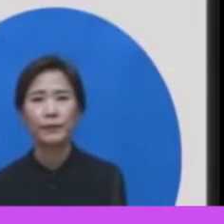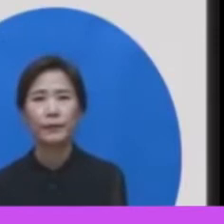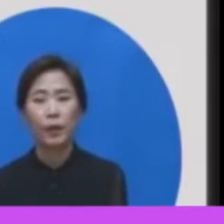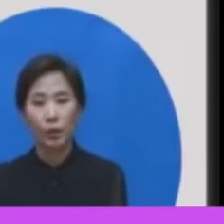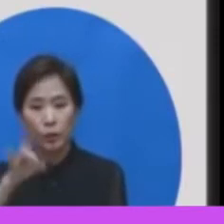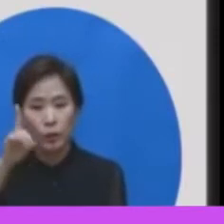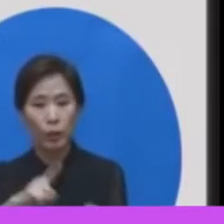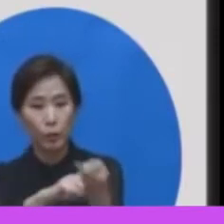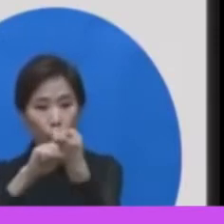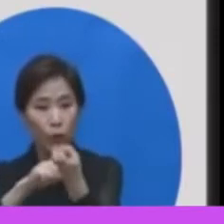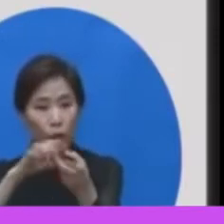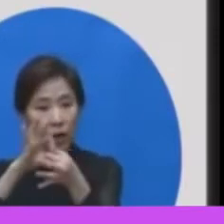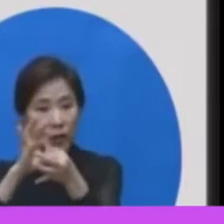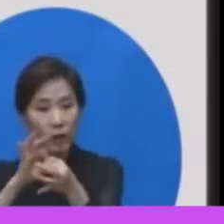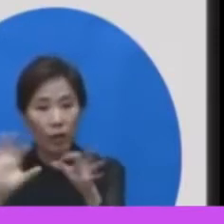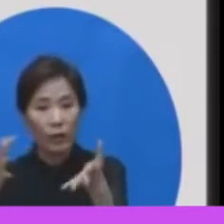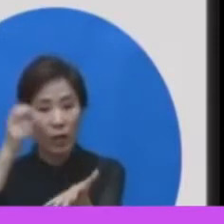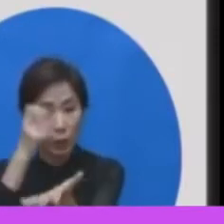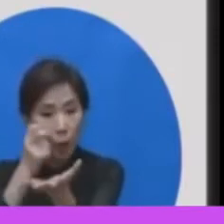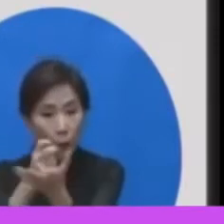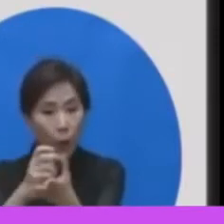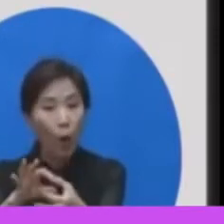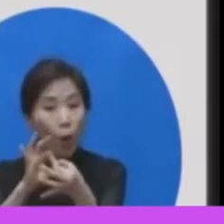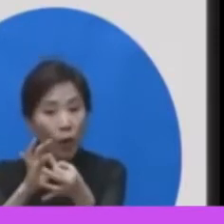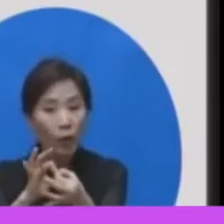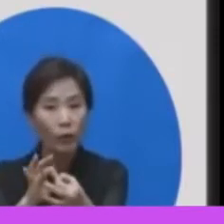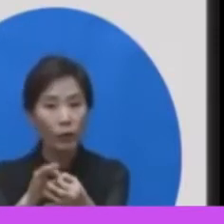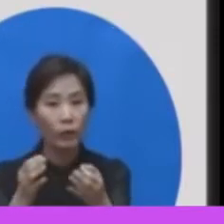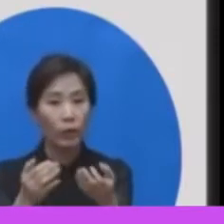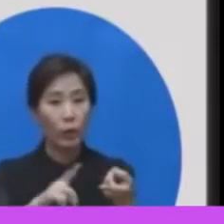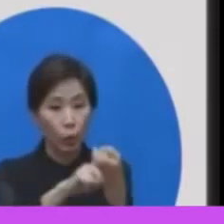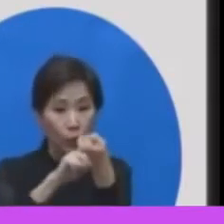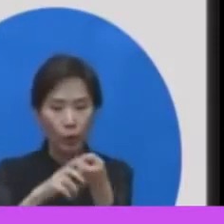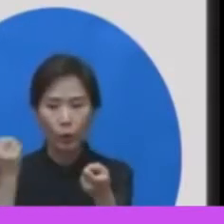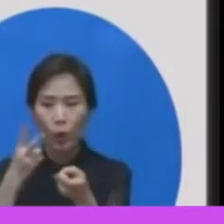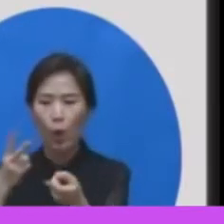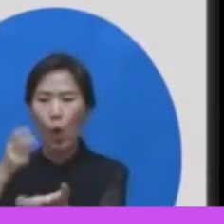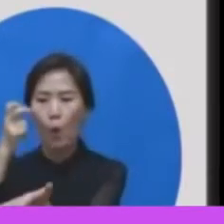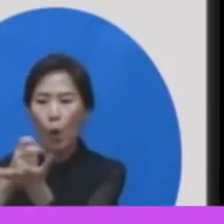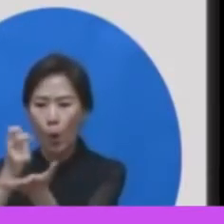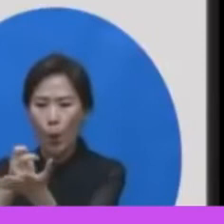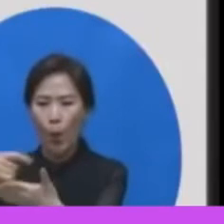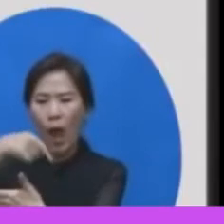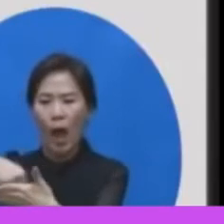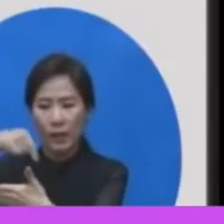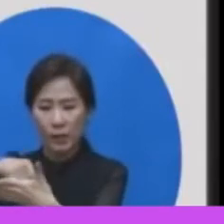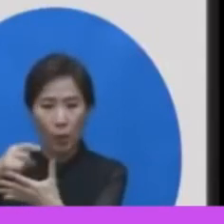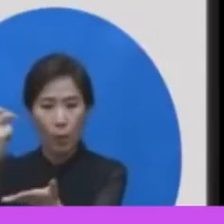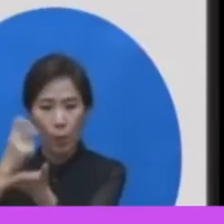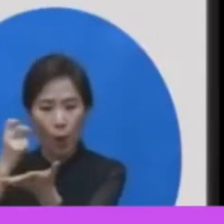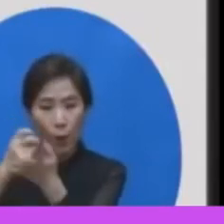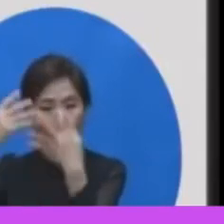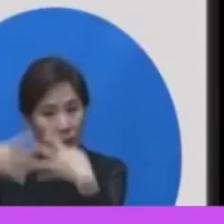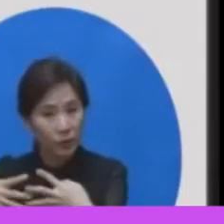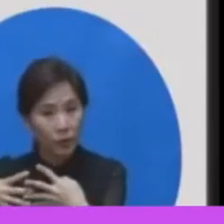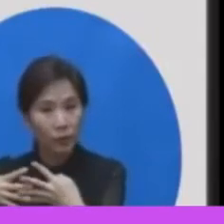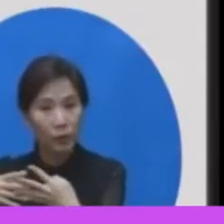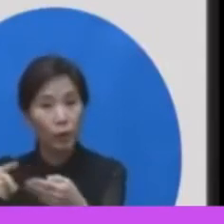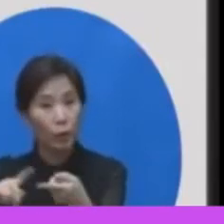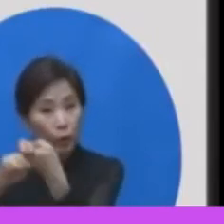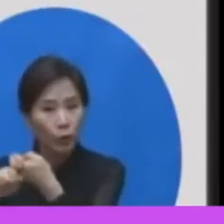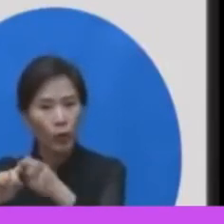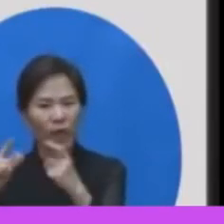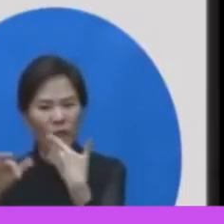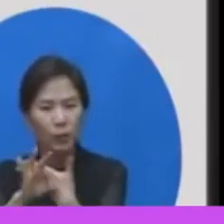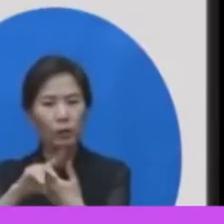그 헌법 노조, 헌법상 노조, 법내 노조, 법의 노조로 우리가 나눌 수 있는데 물론 이제 여기서 이제 오늘 사건은